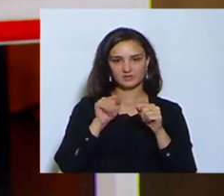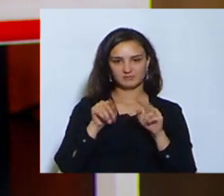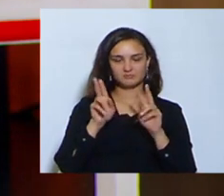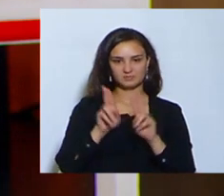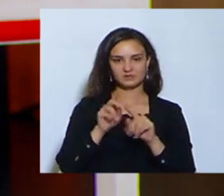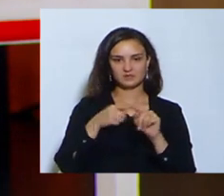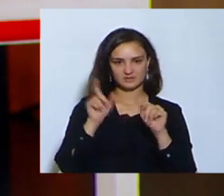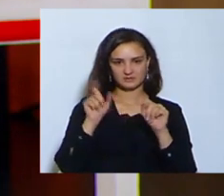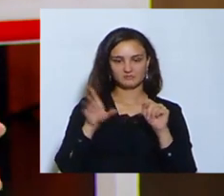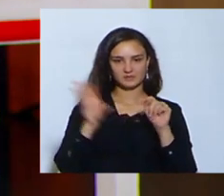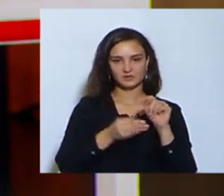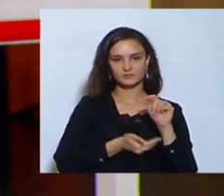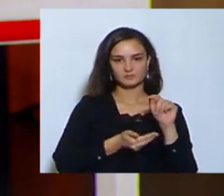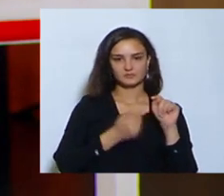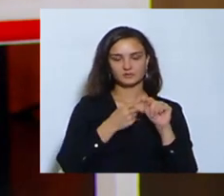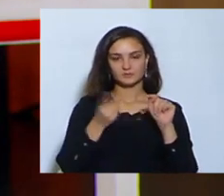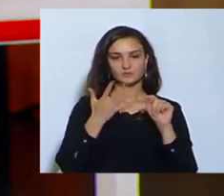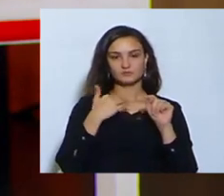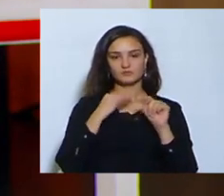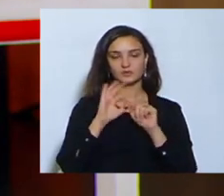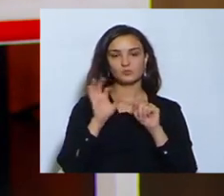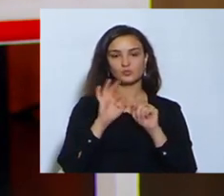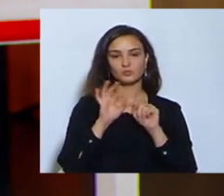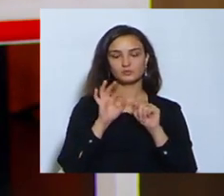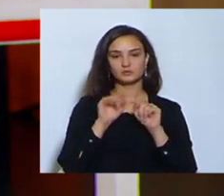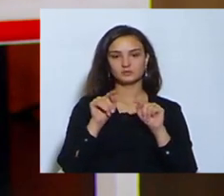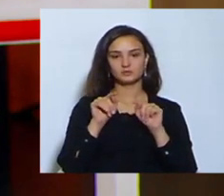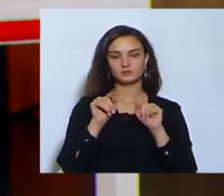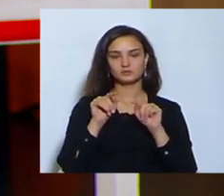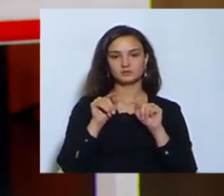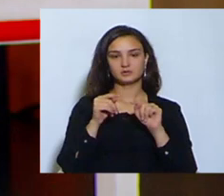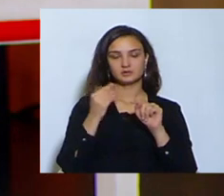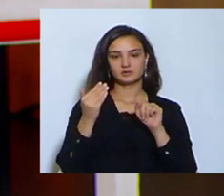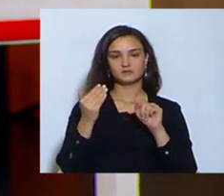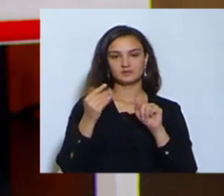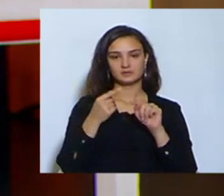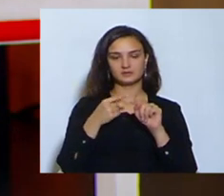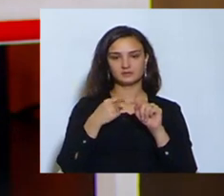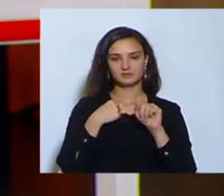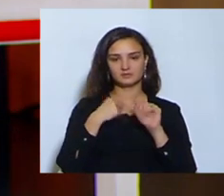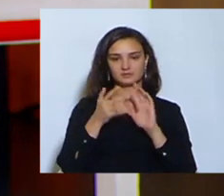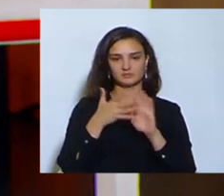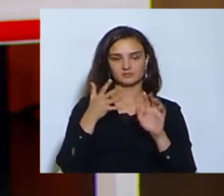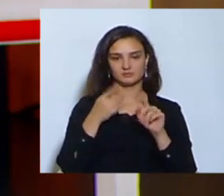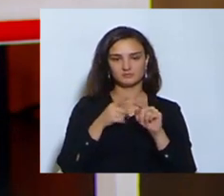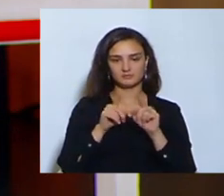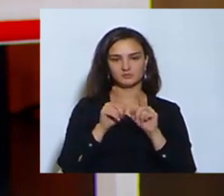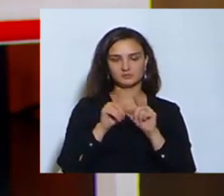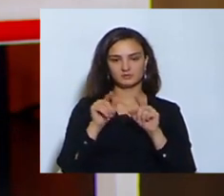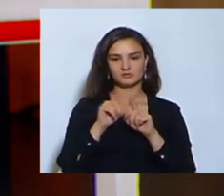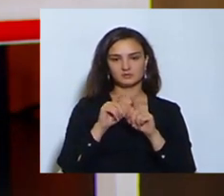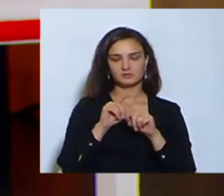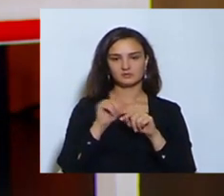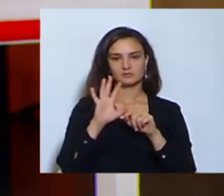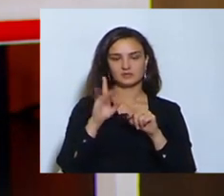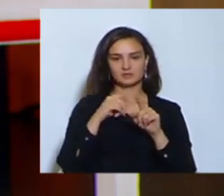პრინციპს ადამიანი იცავს მთელი ცხოვრება. თუ ჩვენ ვლაპარაკობთ თქვენი ქვეტექსტი მე გავიგე მიუხედავად იმისა რომ თქვენ ეს სიტყვებით